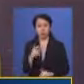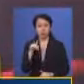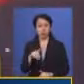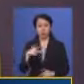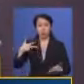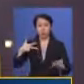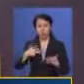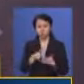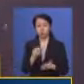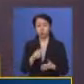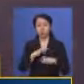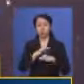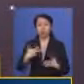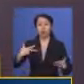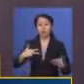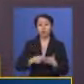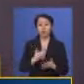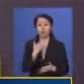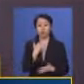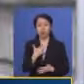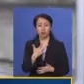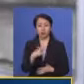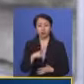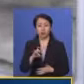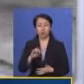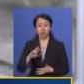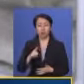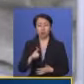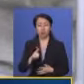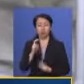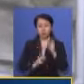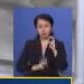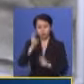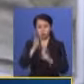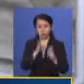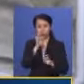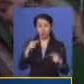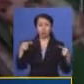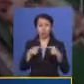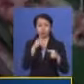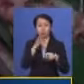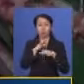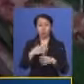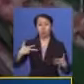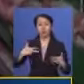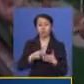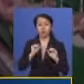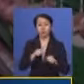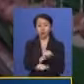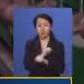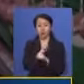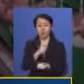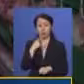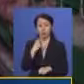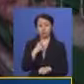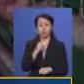позволяет еще дополнительно провакцинировать 3 миллиона голов. Птицефабрики, в которых своевременно проведена вакцинация, смогли сохранить поголовье,